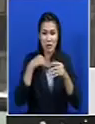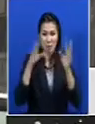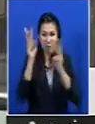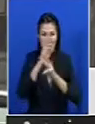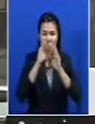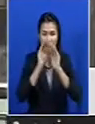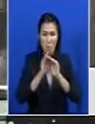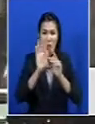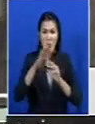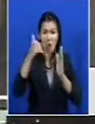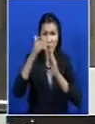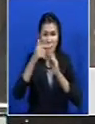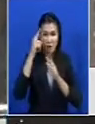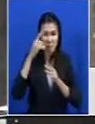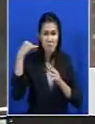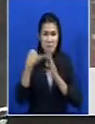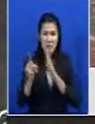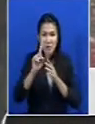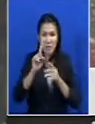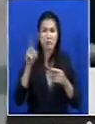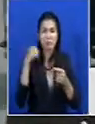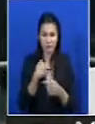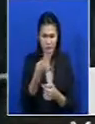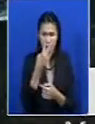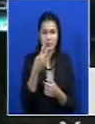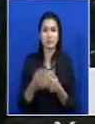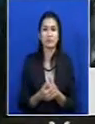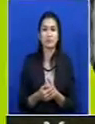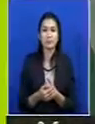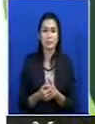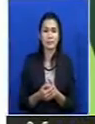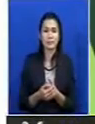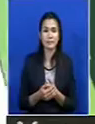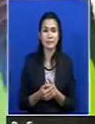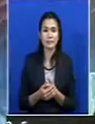หมอกควันทางภาคเหนือมาจากสาเหตุใดบ้างไปฟังคำตอบกันครับ